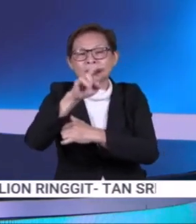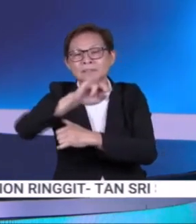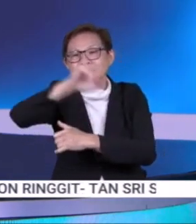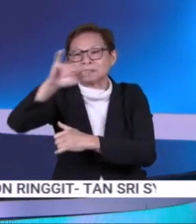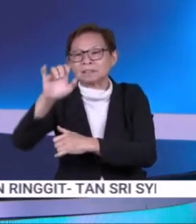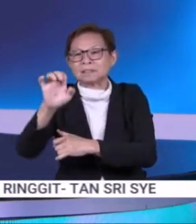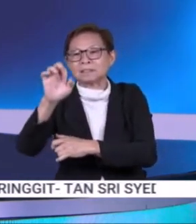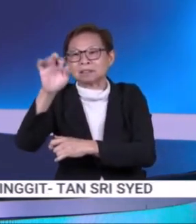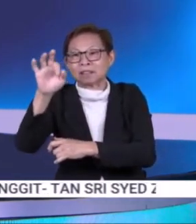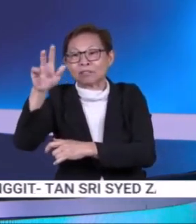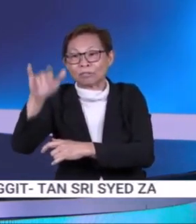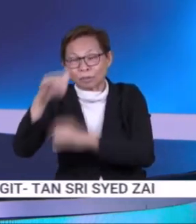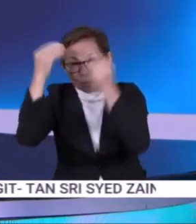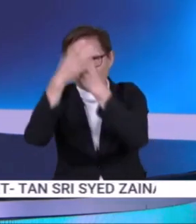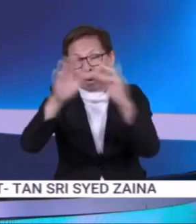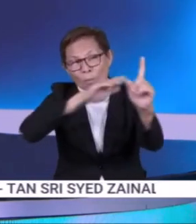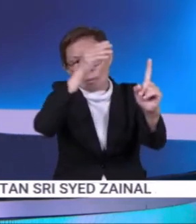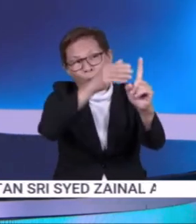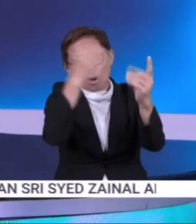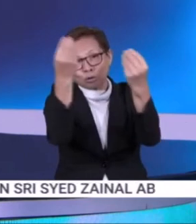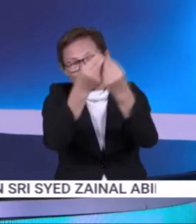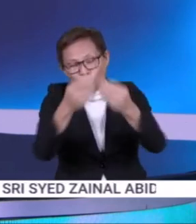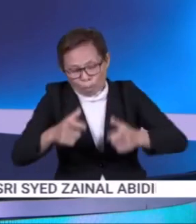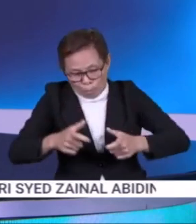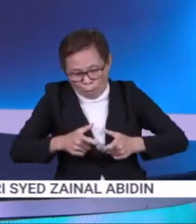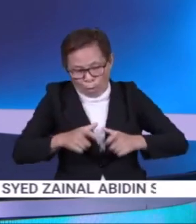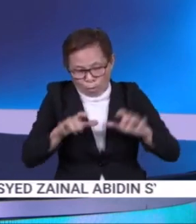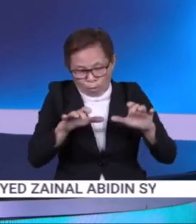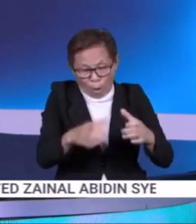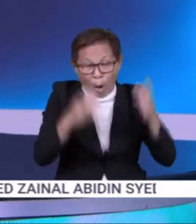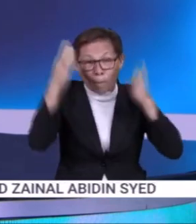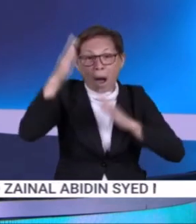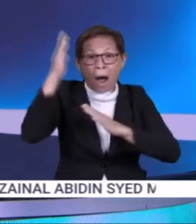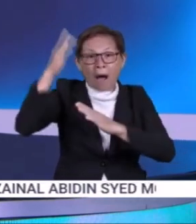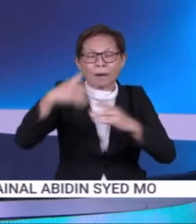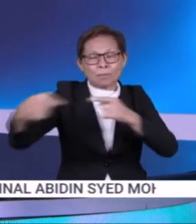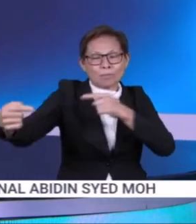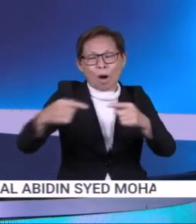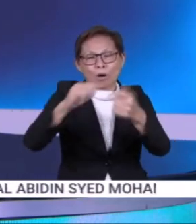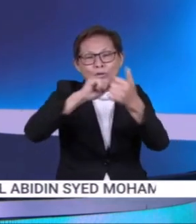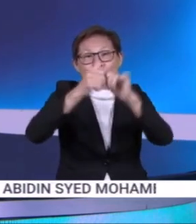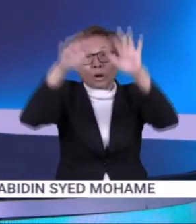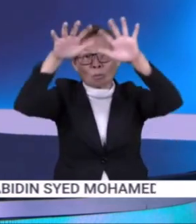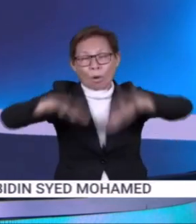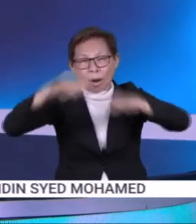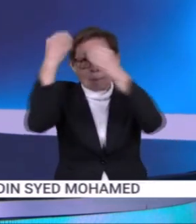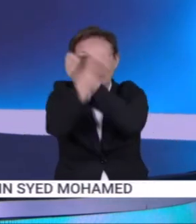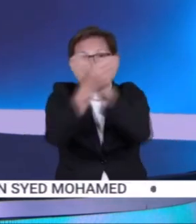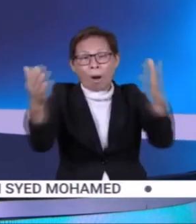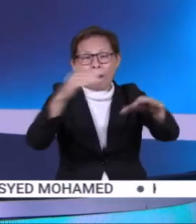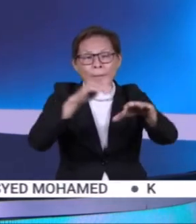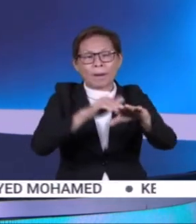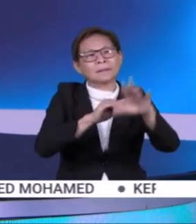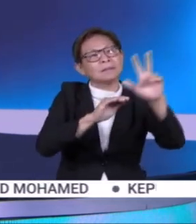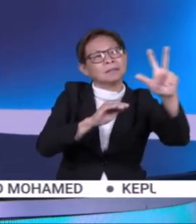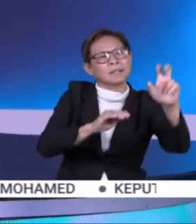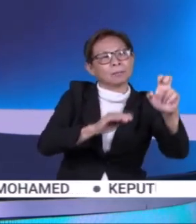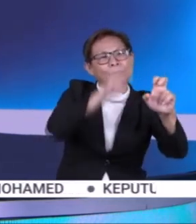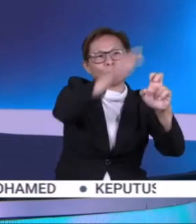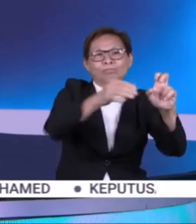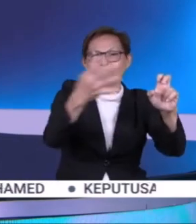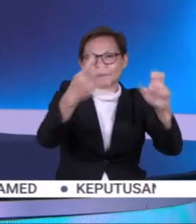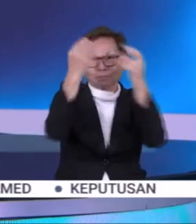Jefri ngadirin memalukan sasaran jumlah pihak Kontingen negara yang akan beraksi di masa itu akan diumumkan pada 30